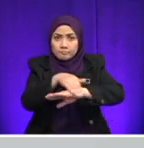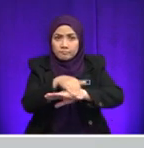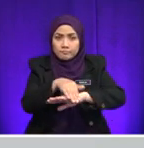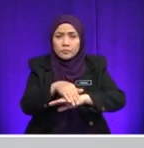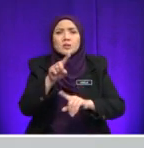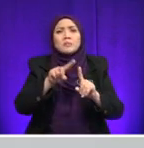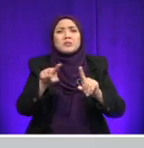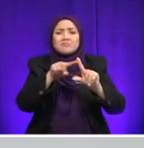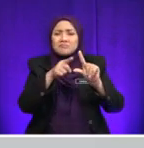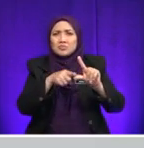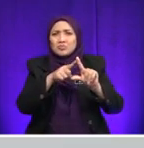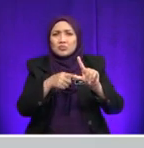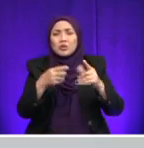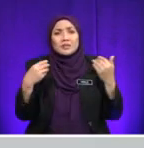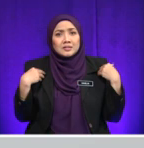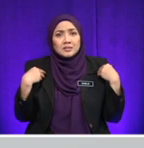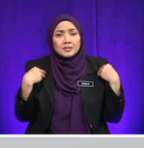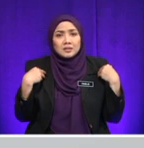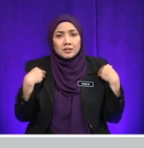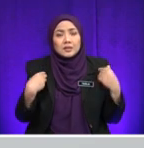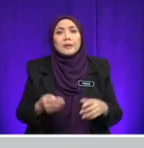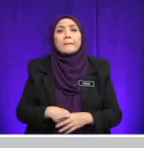yang diberikan Tapi jawabannya adalah